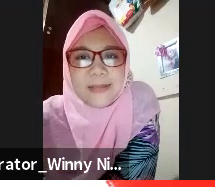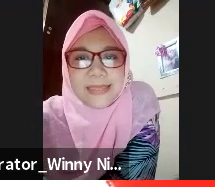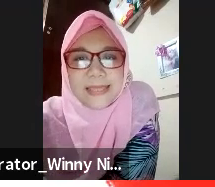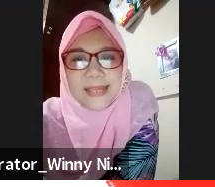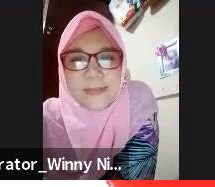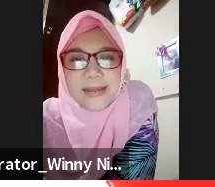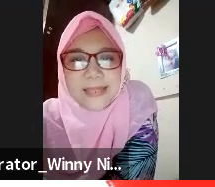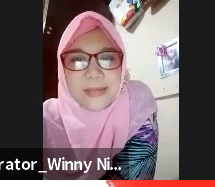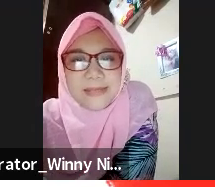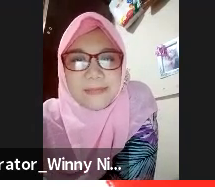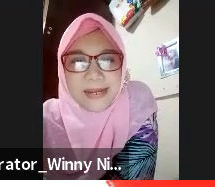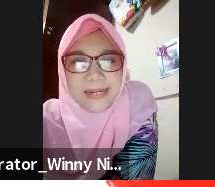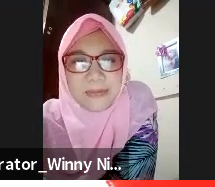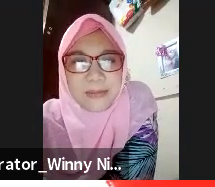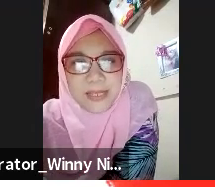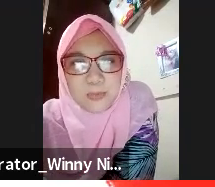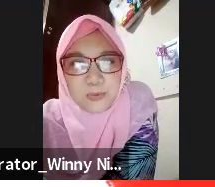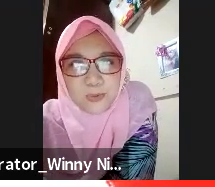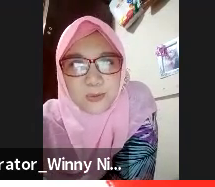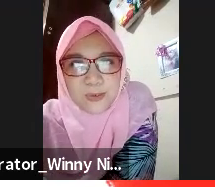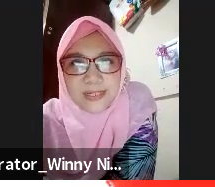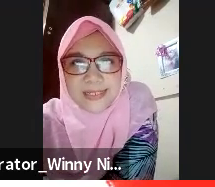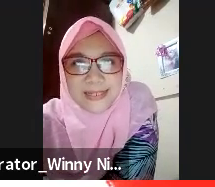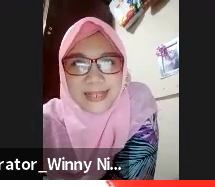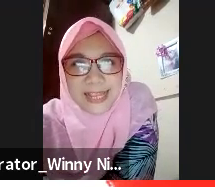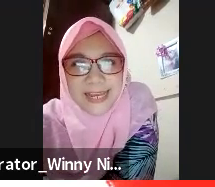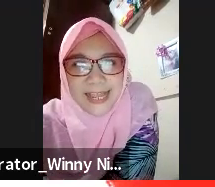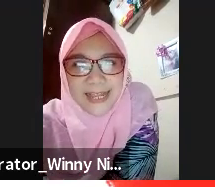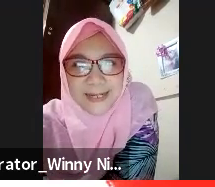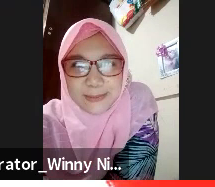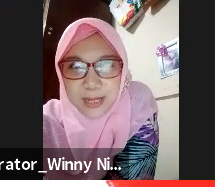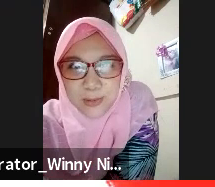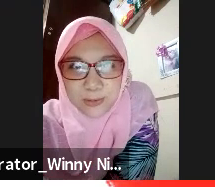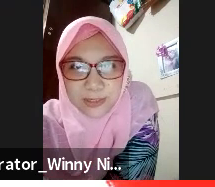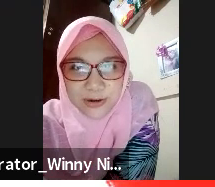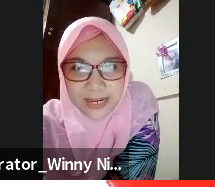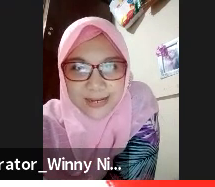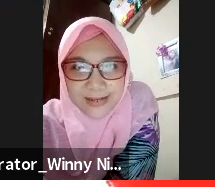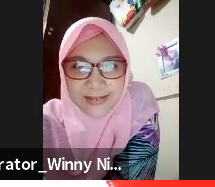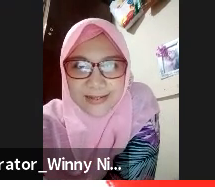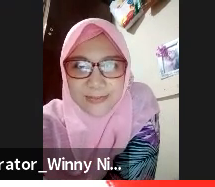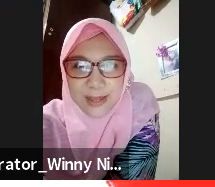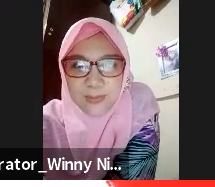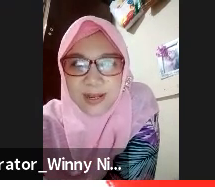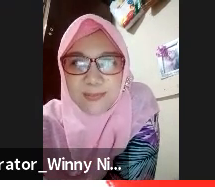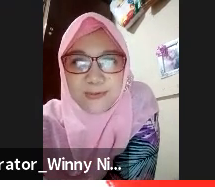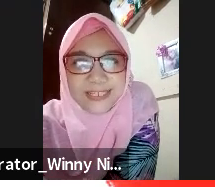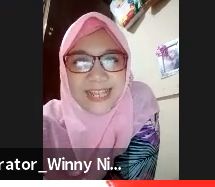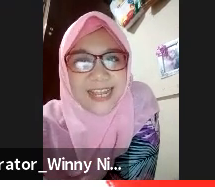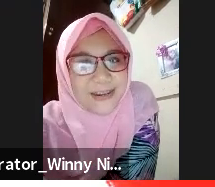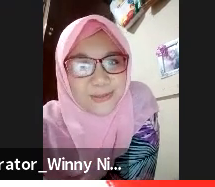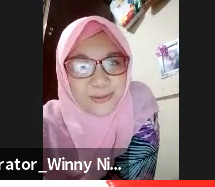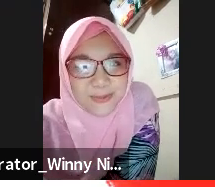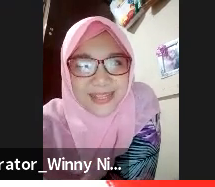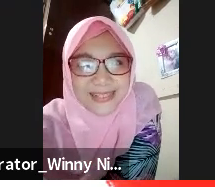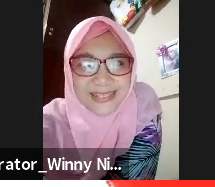Ya, selamat datang kepada teman-teman, Bapak Ibu sekalian yang baru join, baru bergabung.